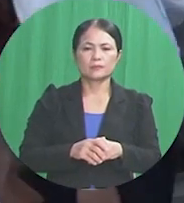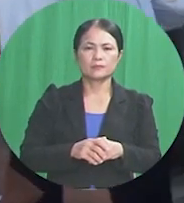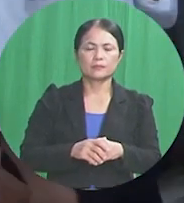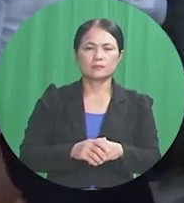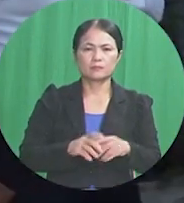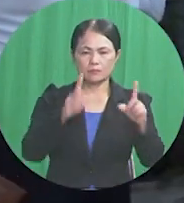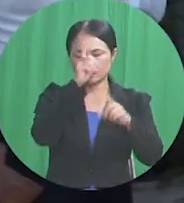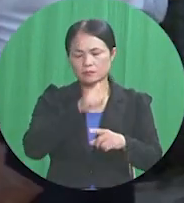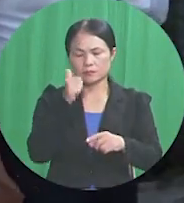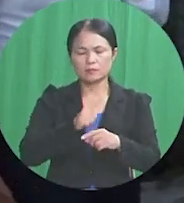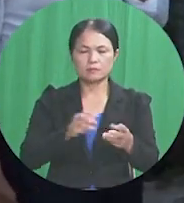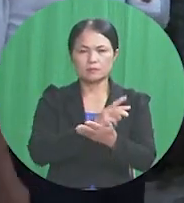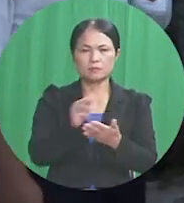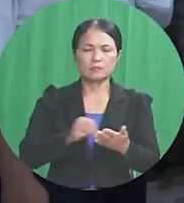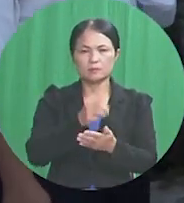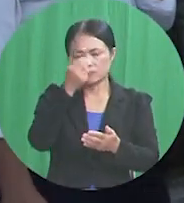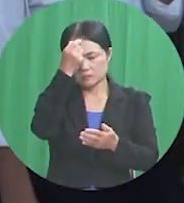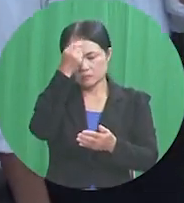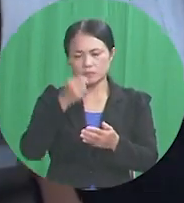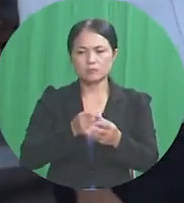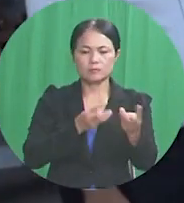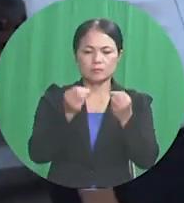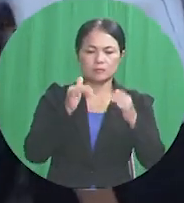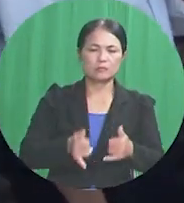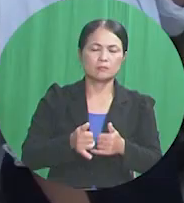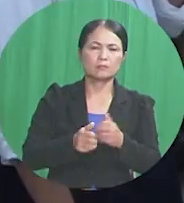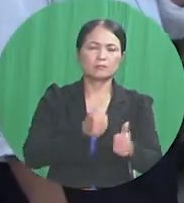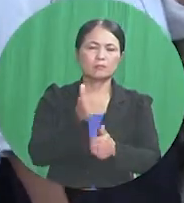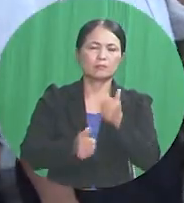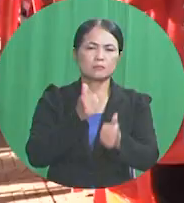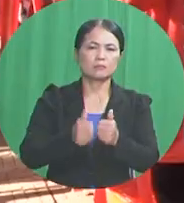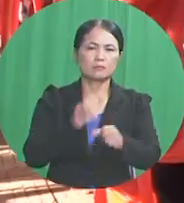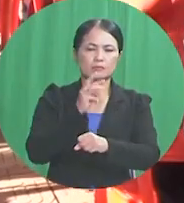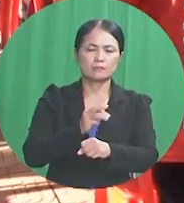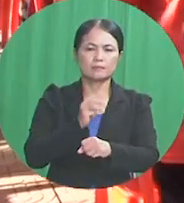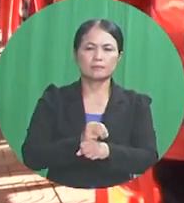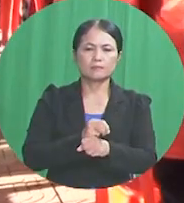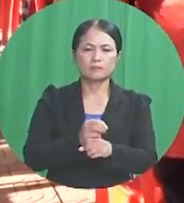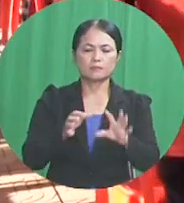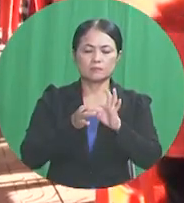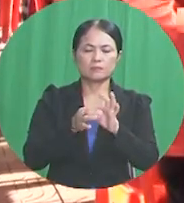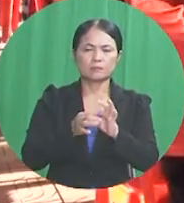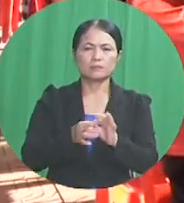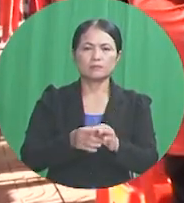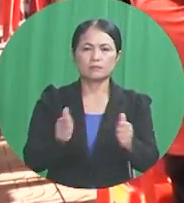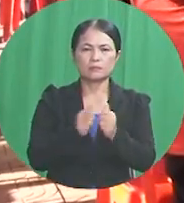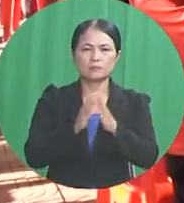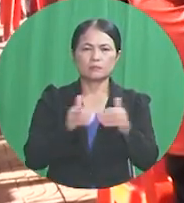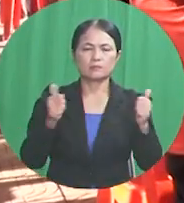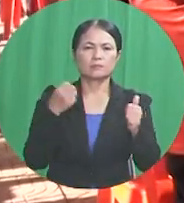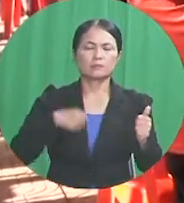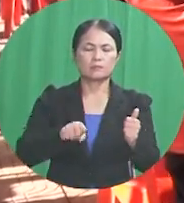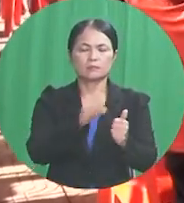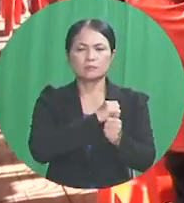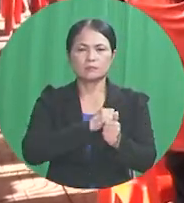ลูกชมเตียวกระเตะสังกะหะบันเดิดแมนสำออนอปะนิยุรัฐมนตรีรัฐมนตรีกระทรวงตุ่มเนตตุ่มน้องเชมวยรัฐสภีประส